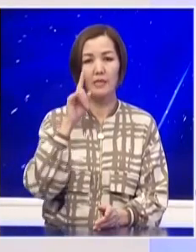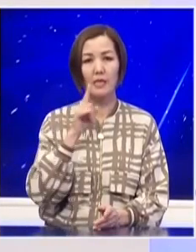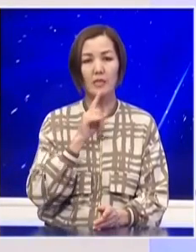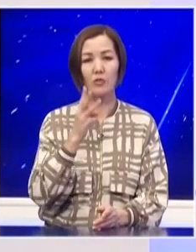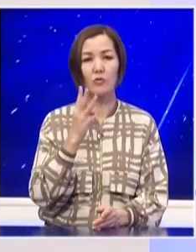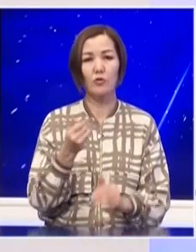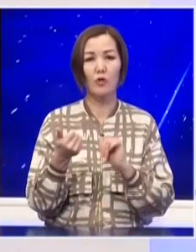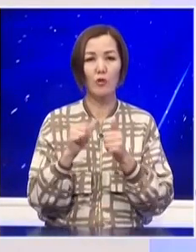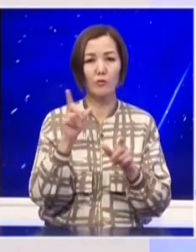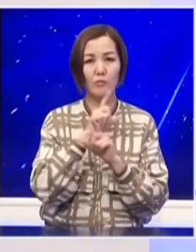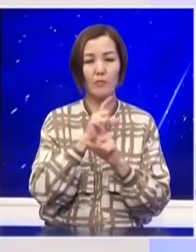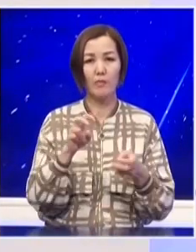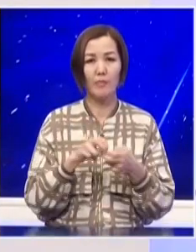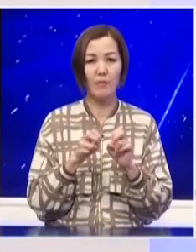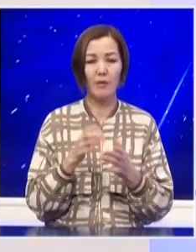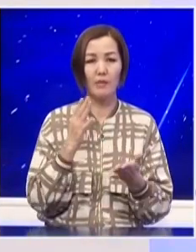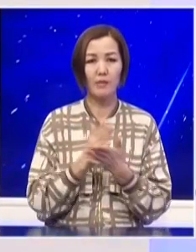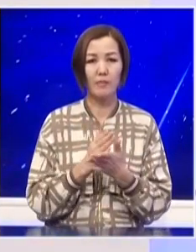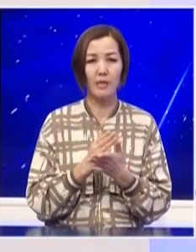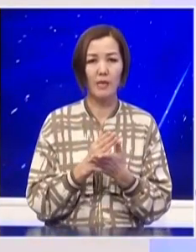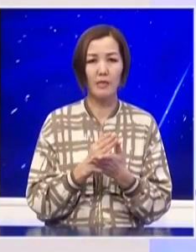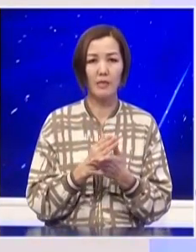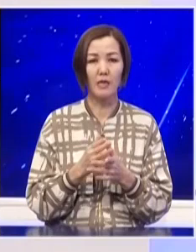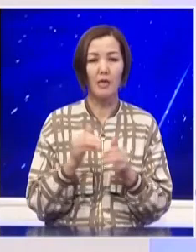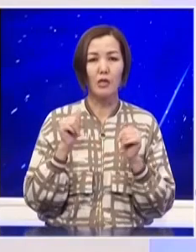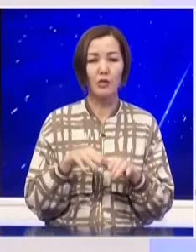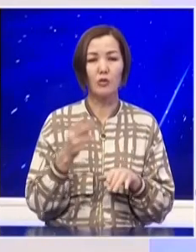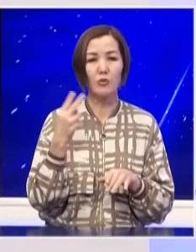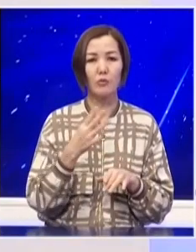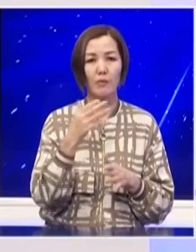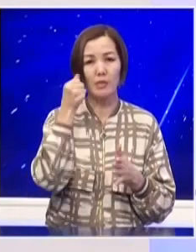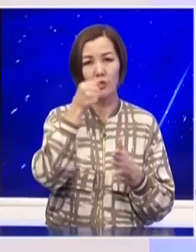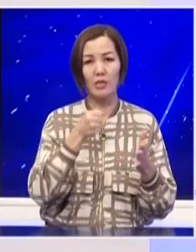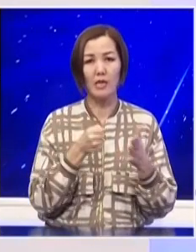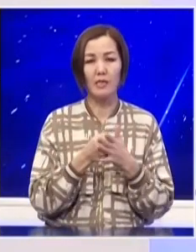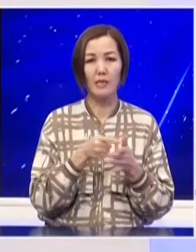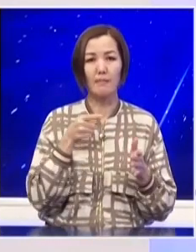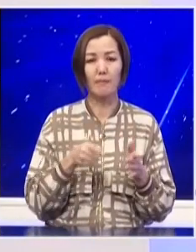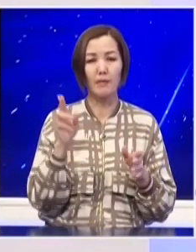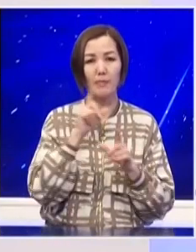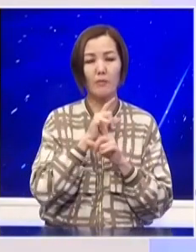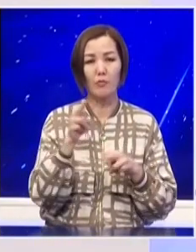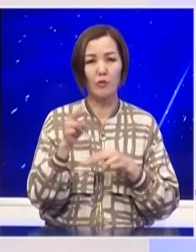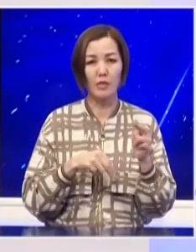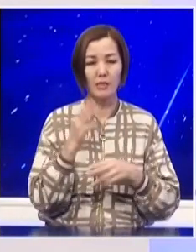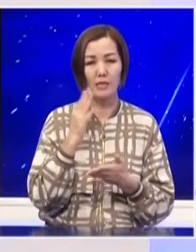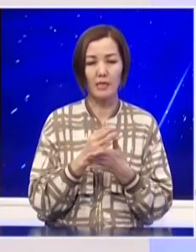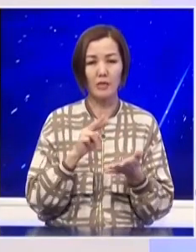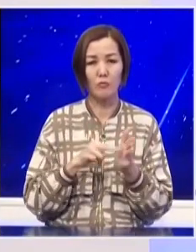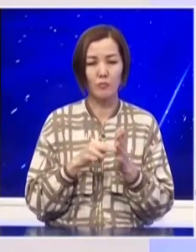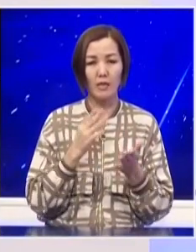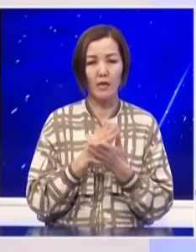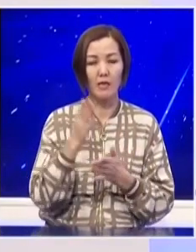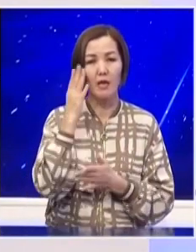Елімізде үш ауысымдық мектеп проблемасы өзекті. Оны шешу мақсатында 2025 жылға дейін 1000 білім ордасы салынады